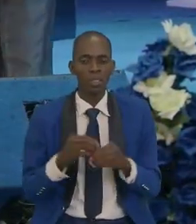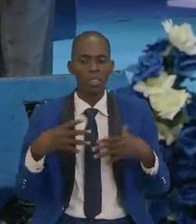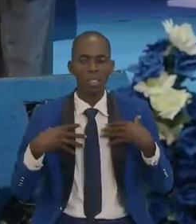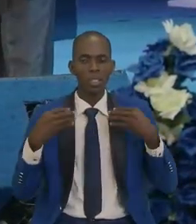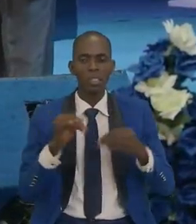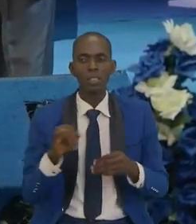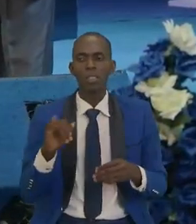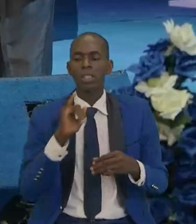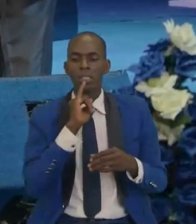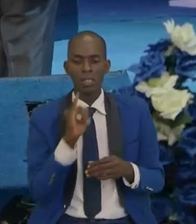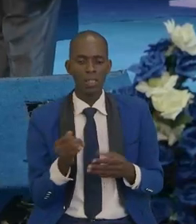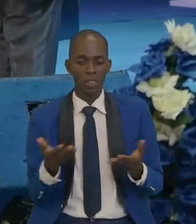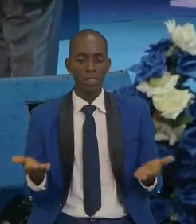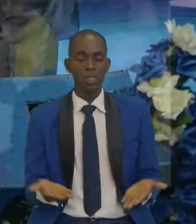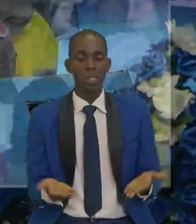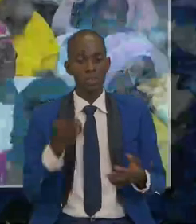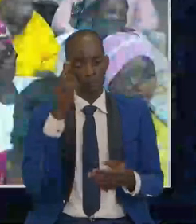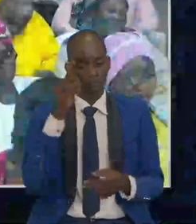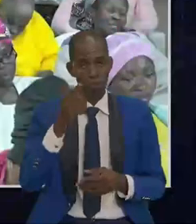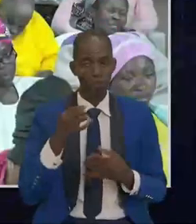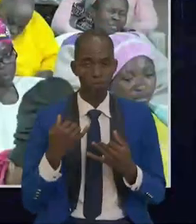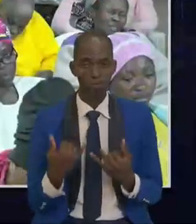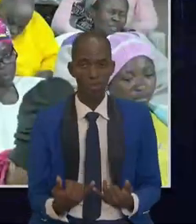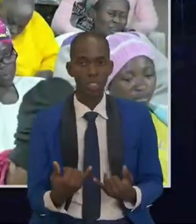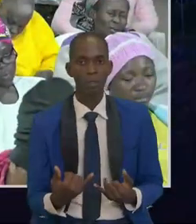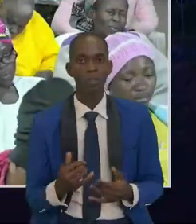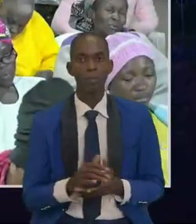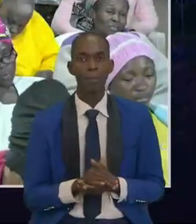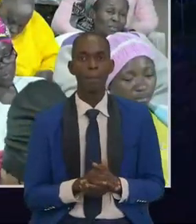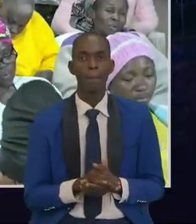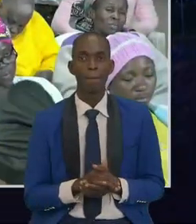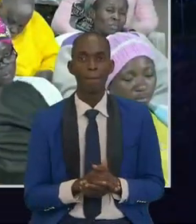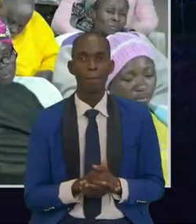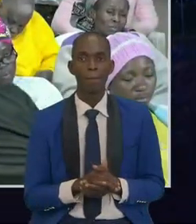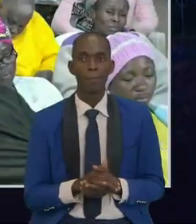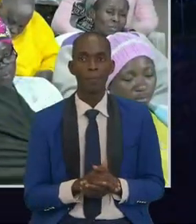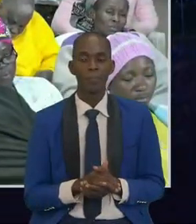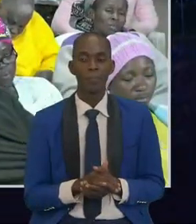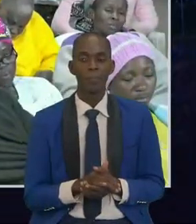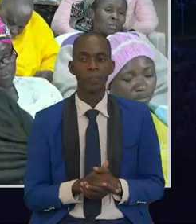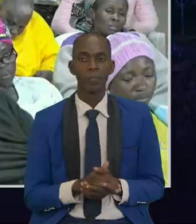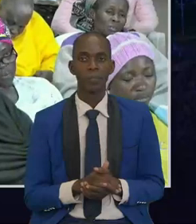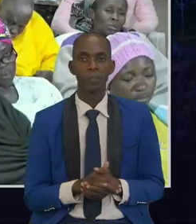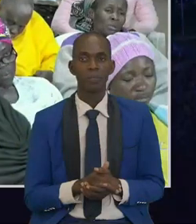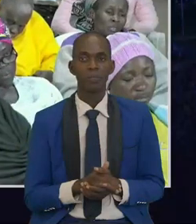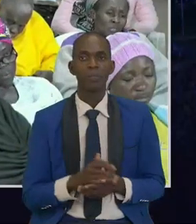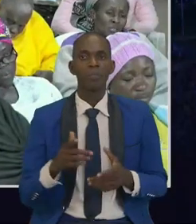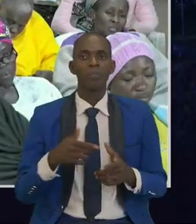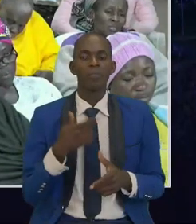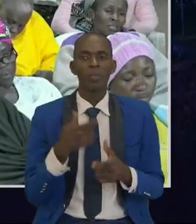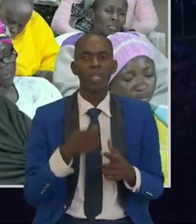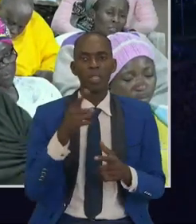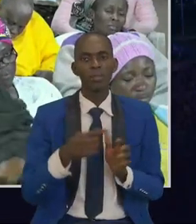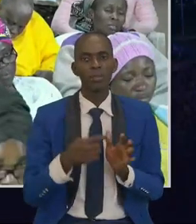que ta portion dans le salut, dans la guérison, est disponible pour toi